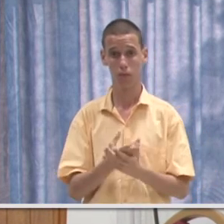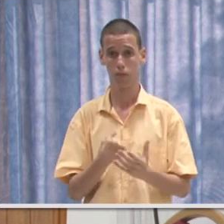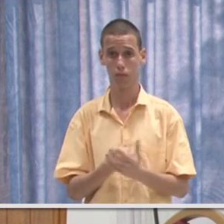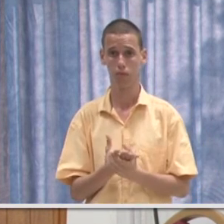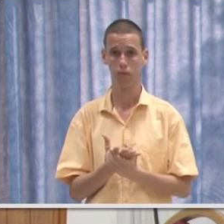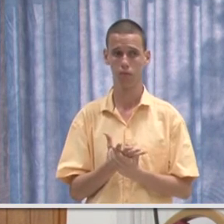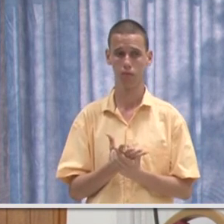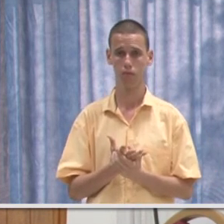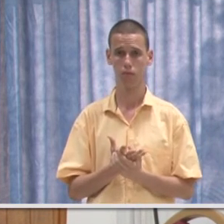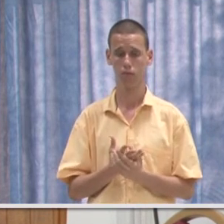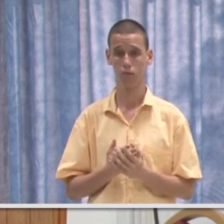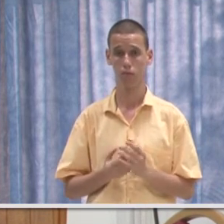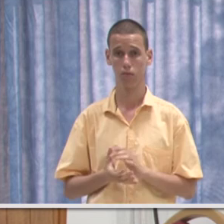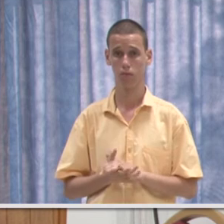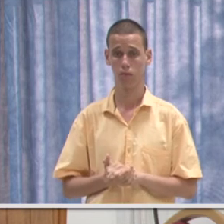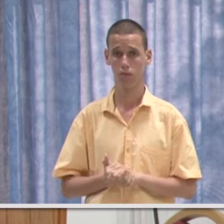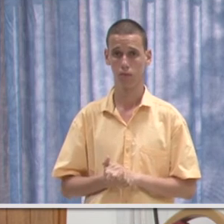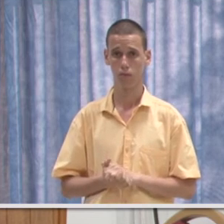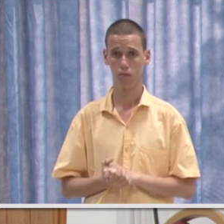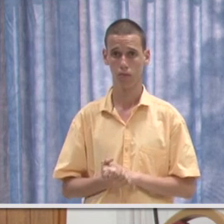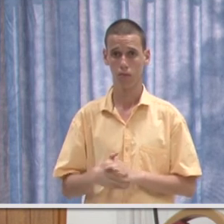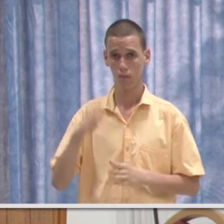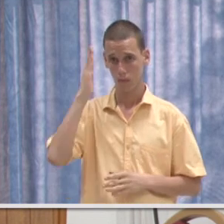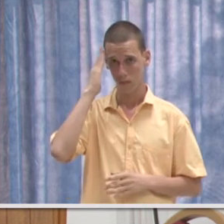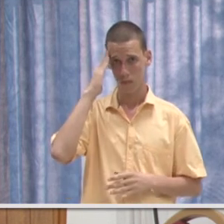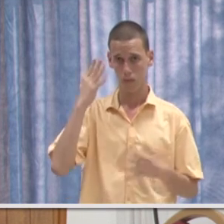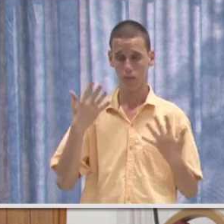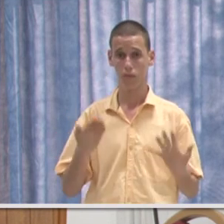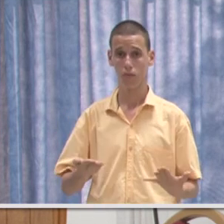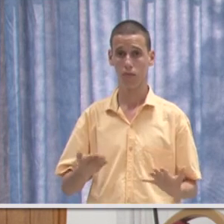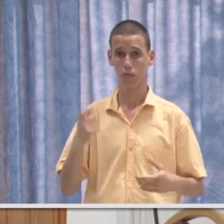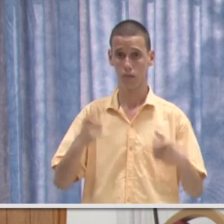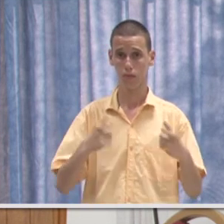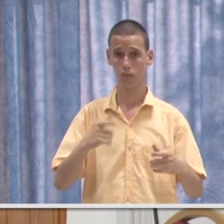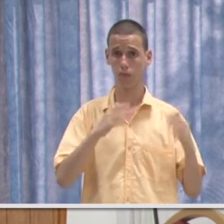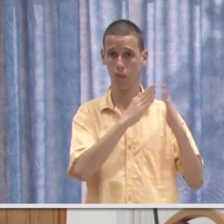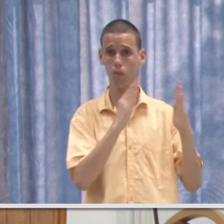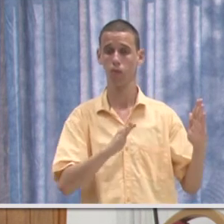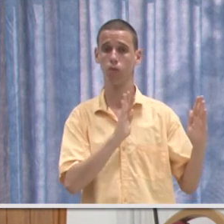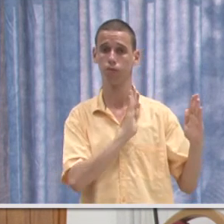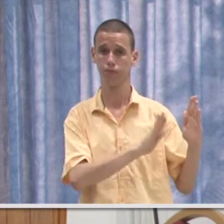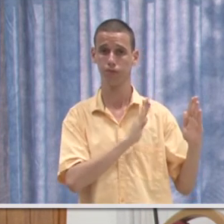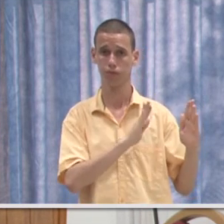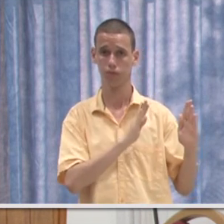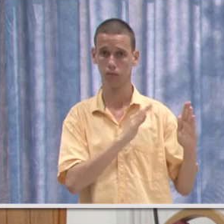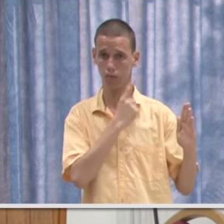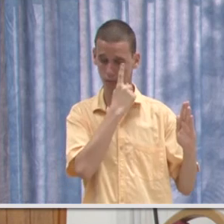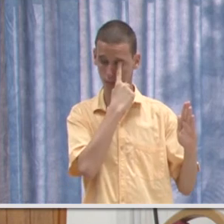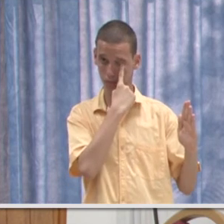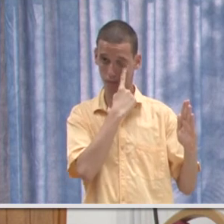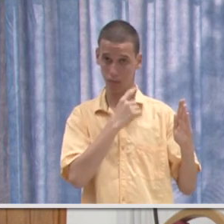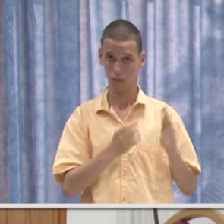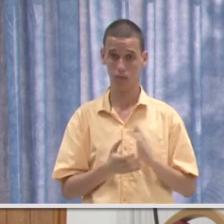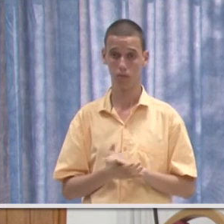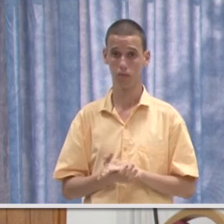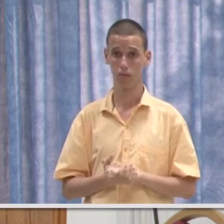qui m'a croisé pour la peine pour les gens qui sont en quarantaine. Il paraît à cause de nos services available pour